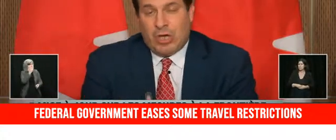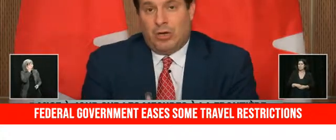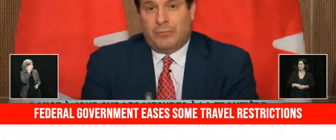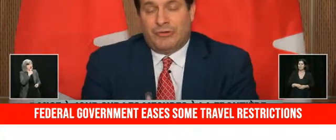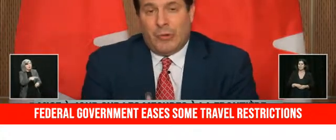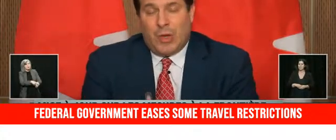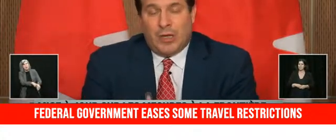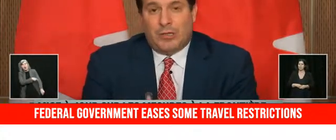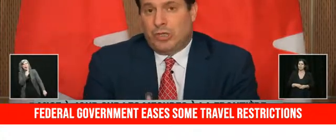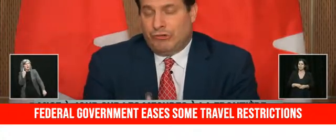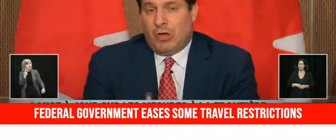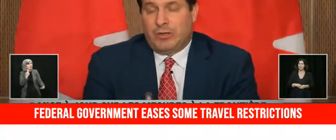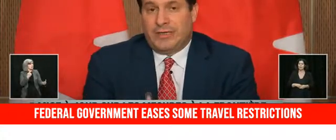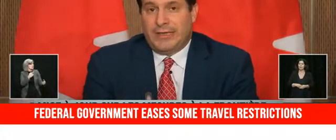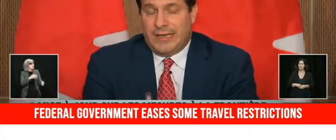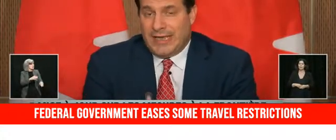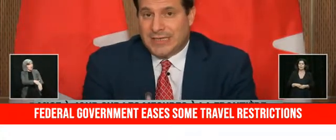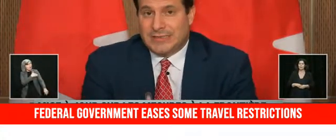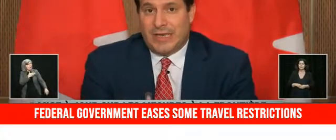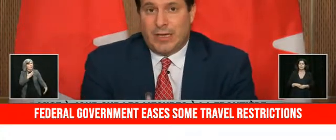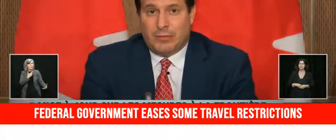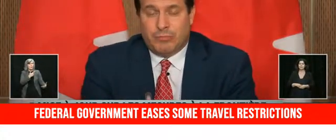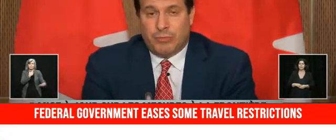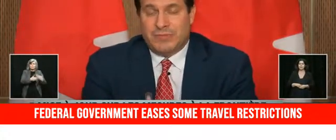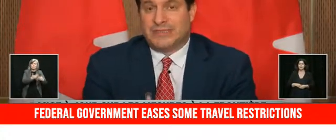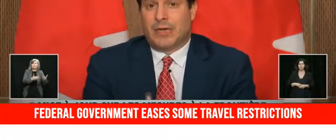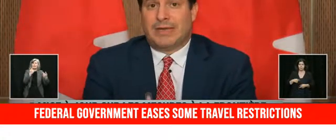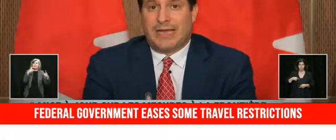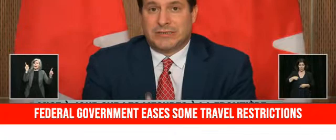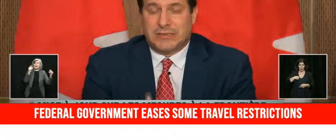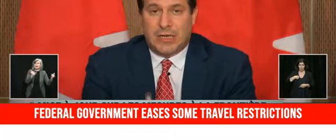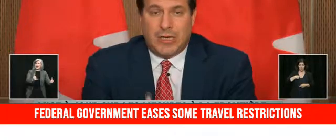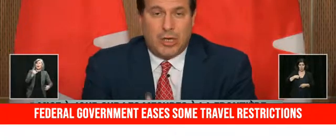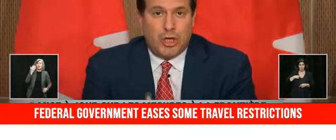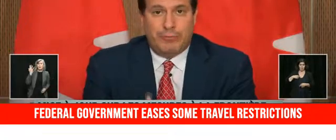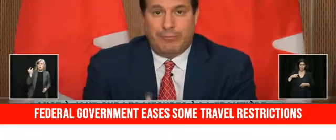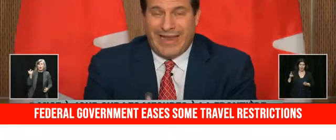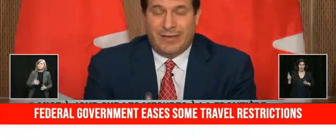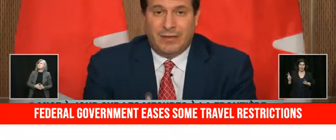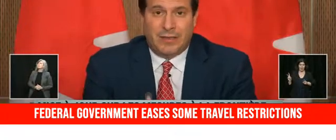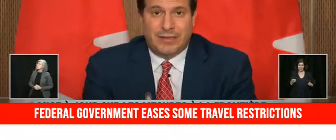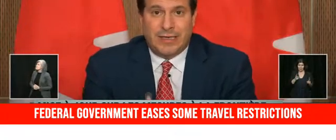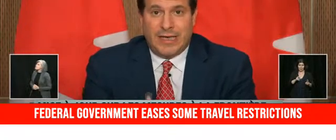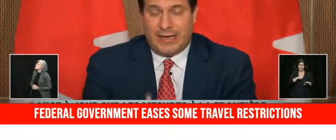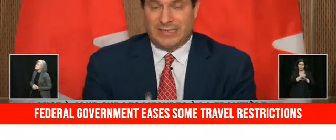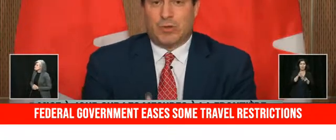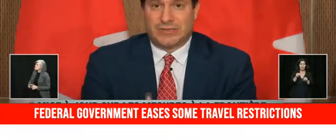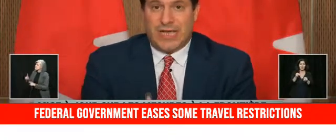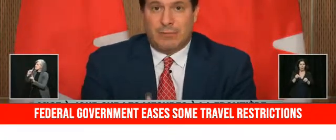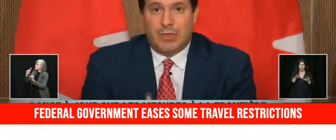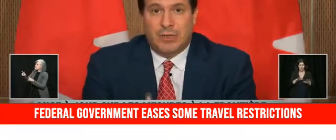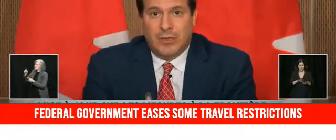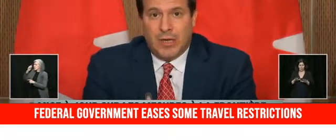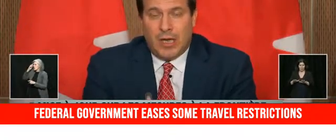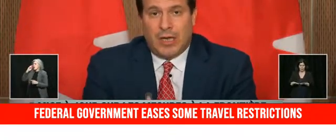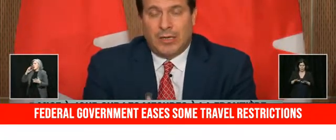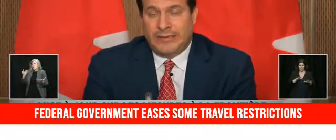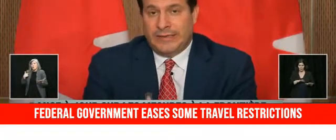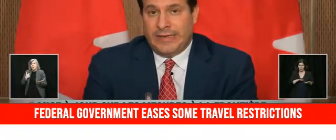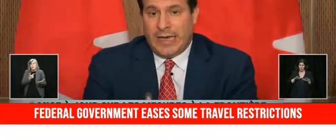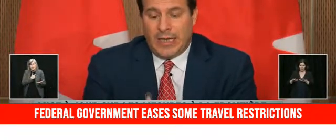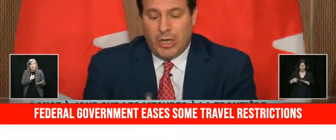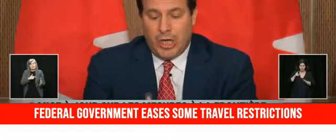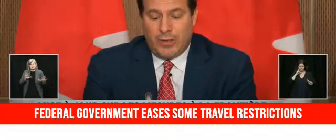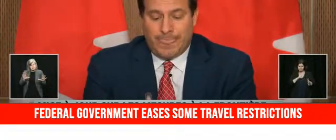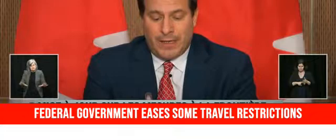On avait pris le temps qui est nécessaire pour mise en place un plan qui est responsable.